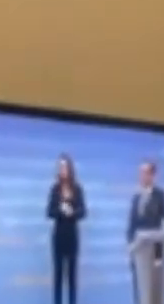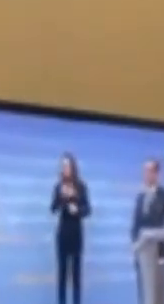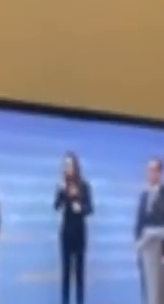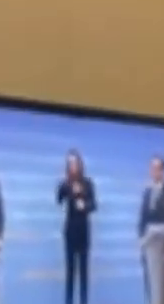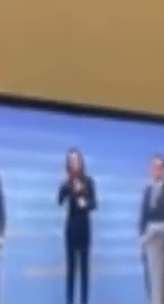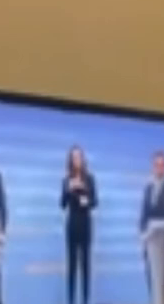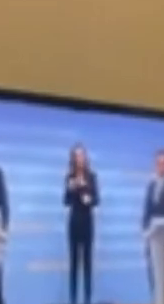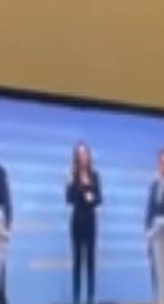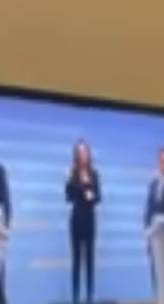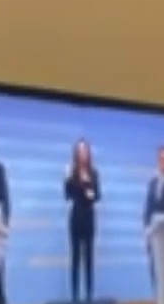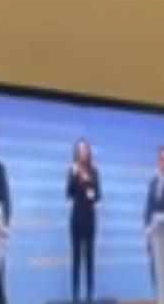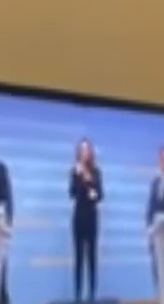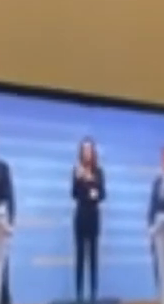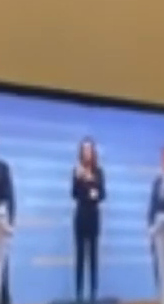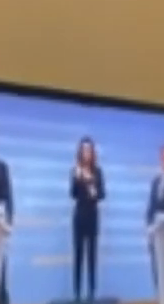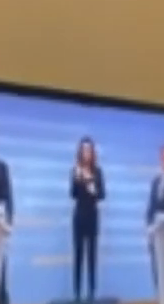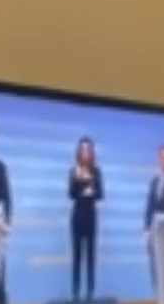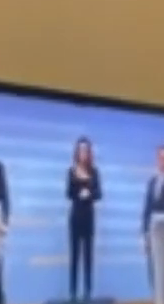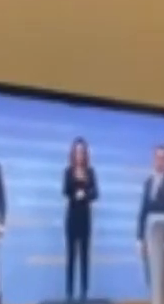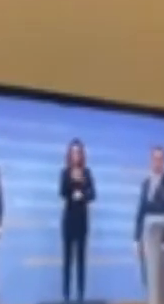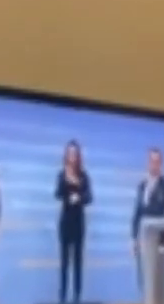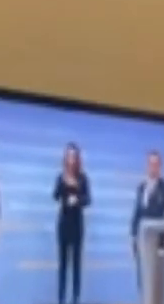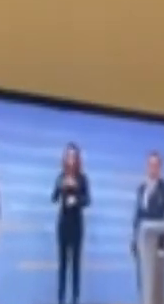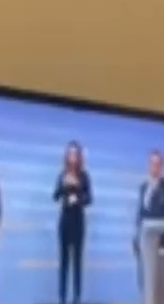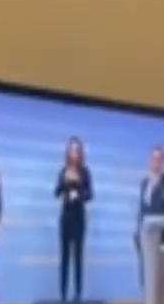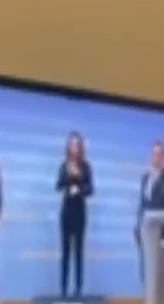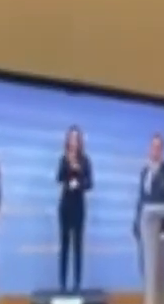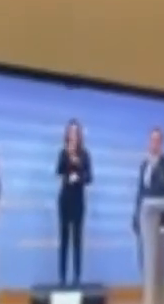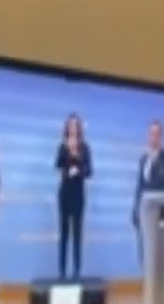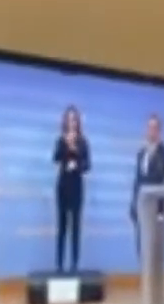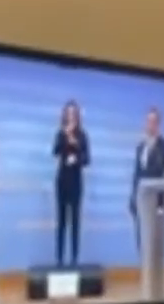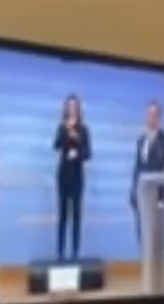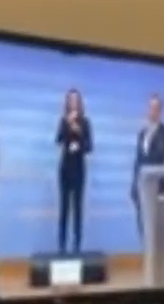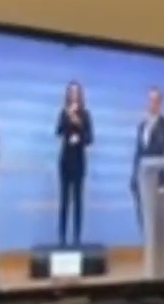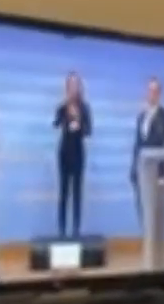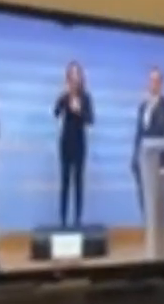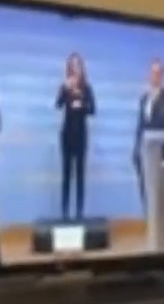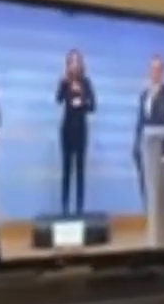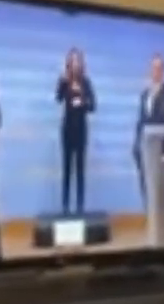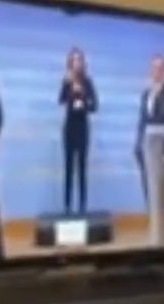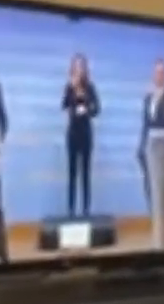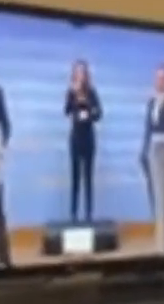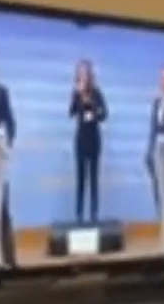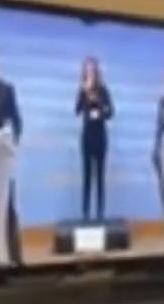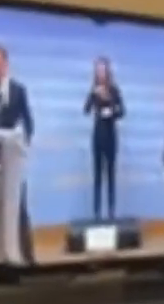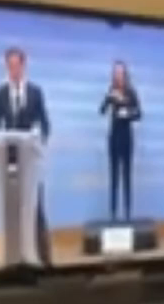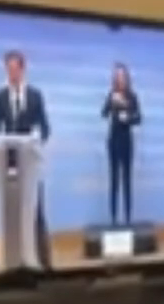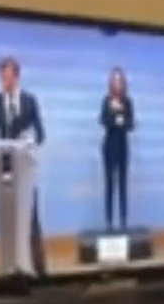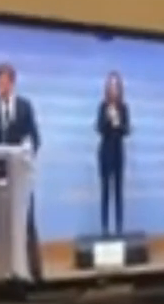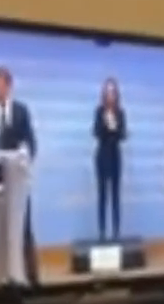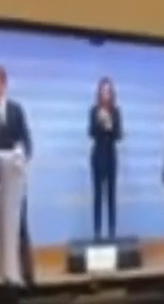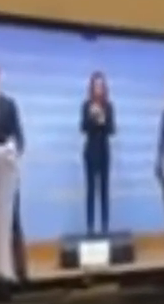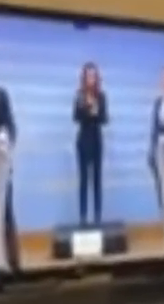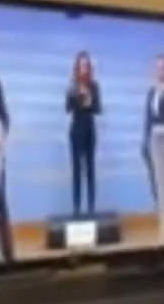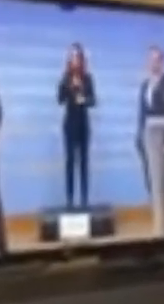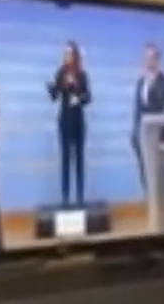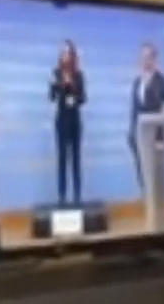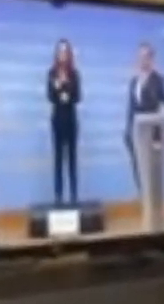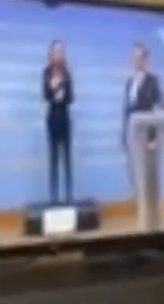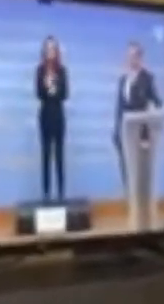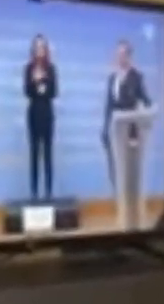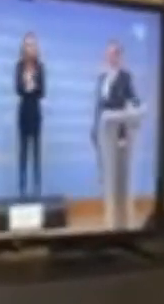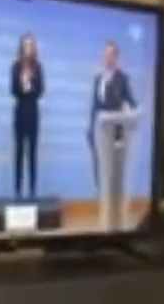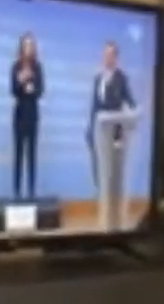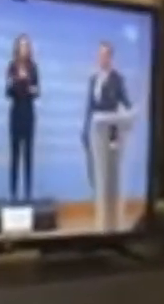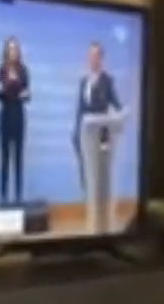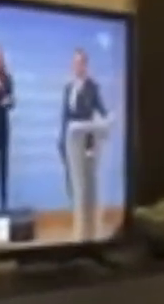Ik hoef geen beurt. Dan zijn we de bezorging. Dat betekent dus inderdaad dat alle horeca die allemaal tijden maken, dat die dus ook allemaal uitgezonden is. Ja, dus werk, dan moet je dus